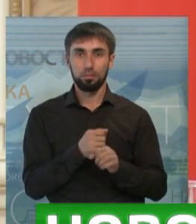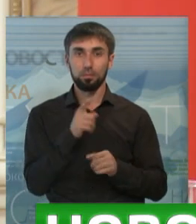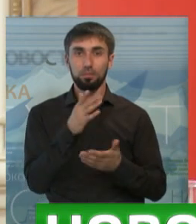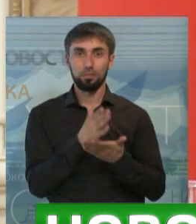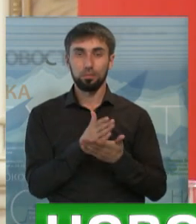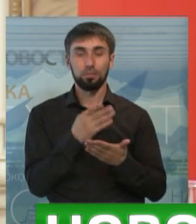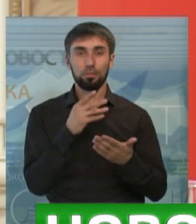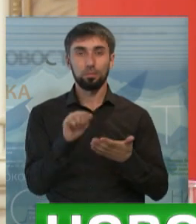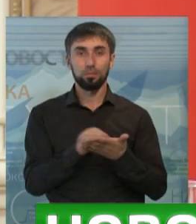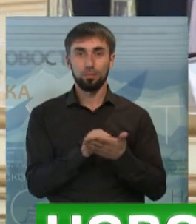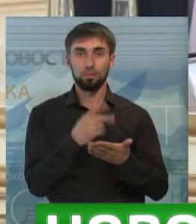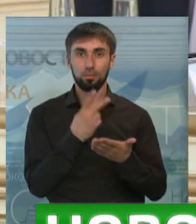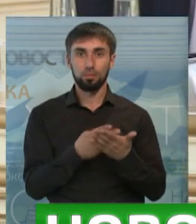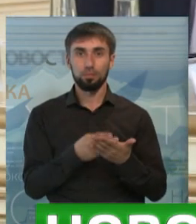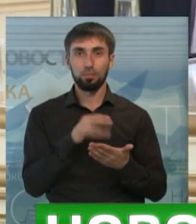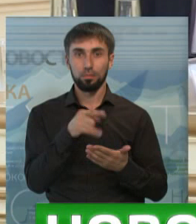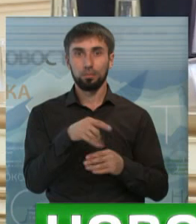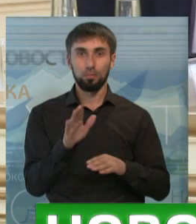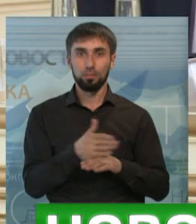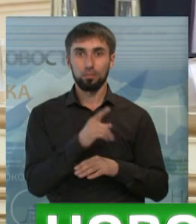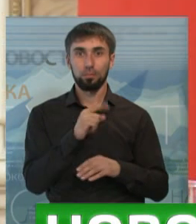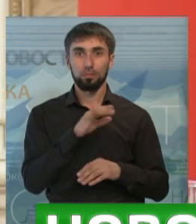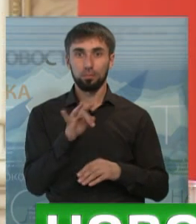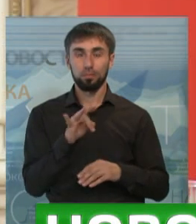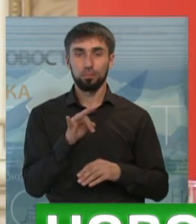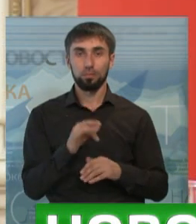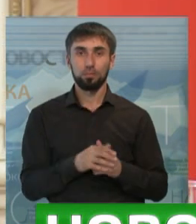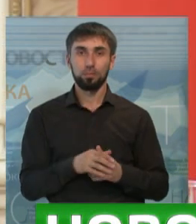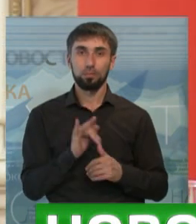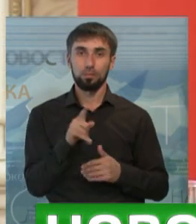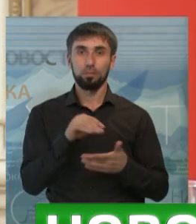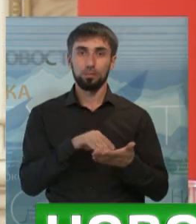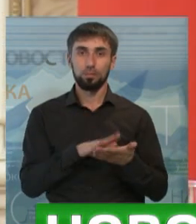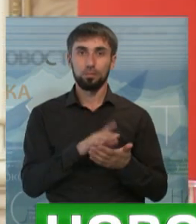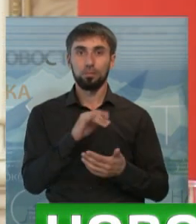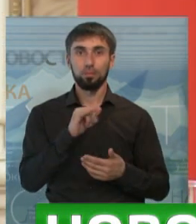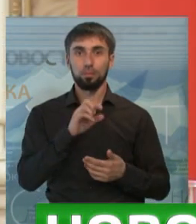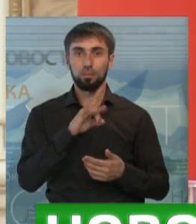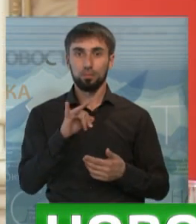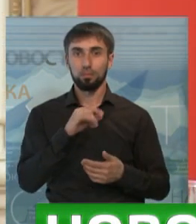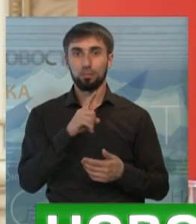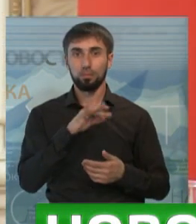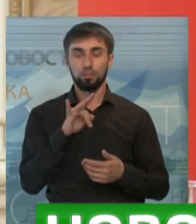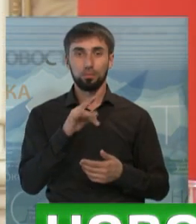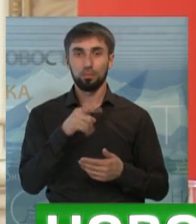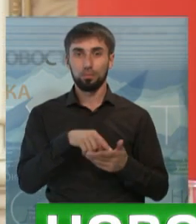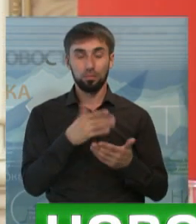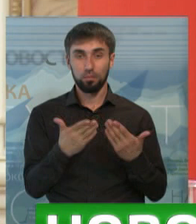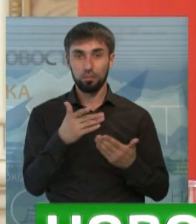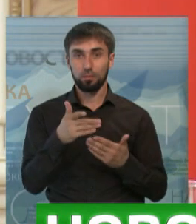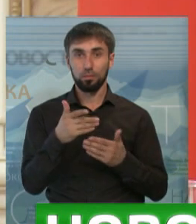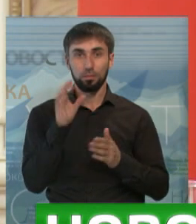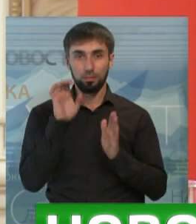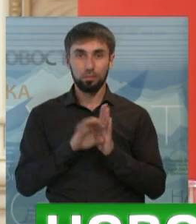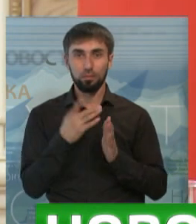покажи уберечь забор прядь при списании пишите убери забор не идет на сидите прокуратуру